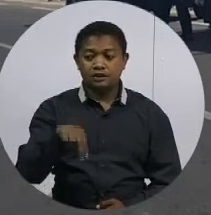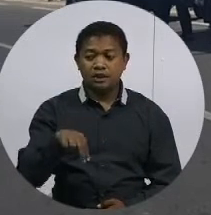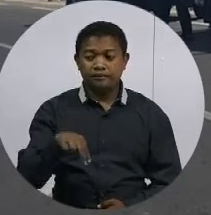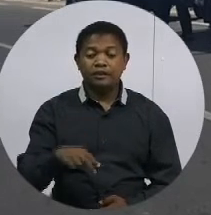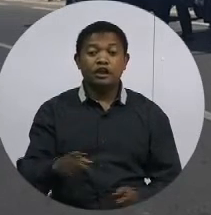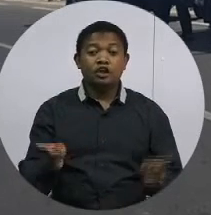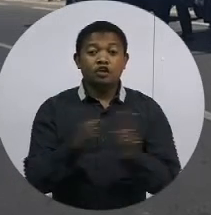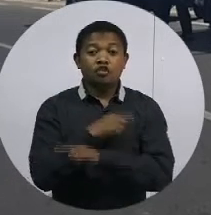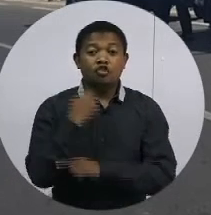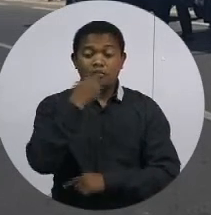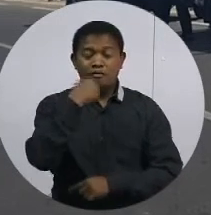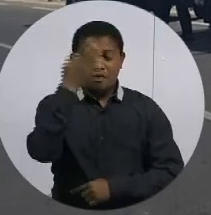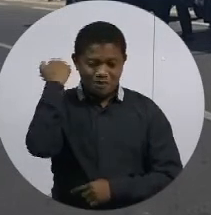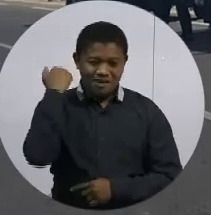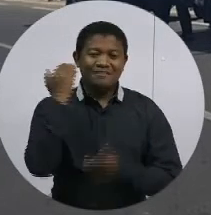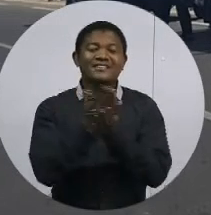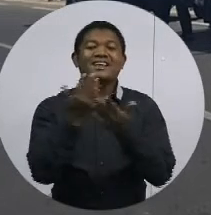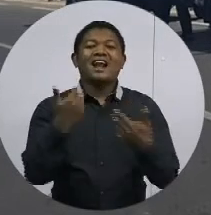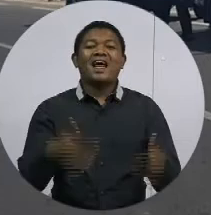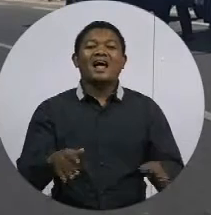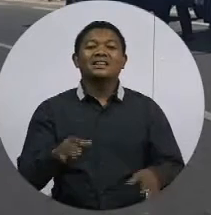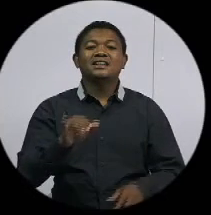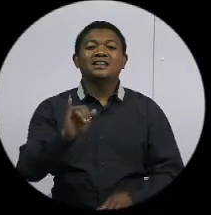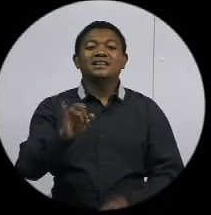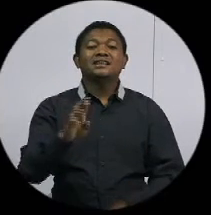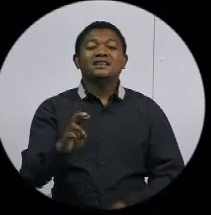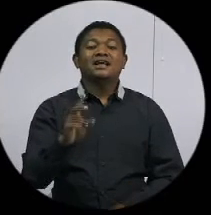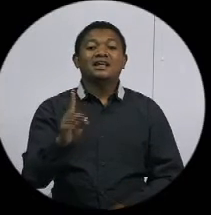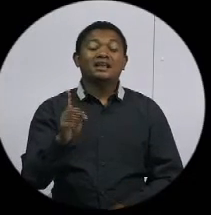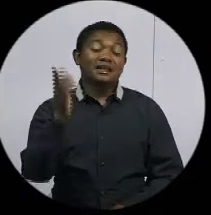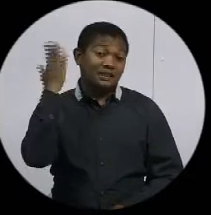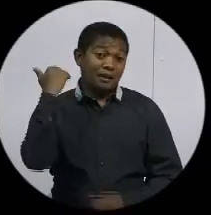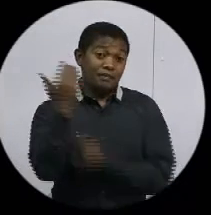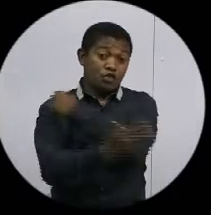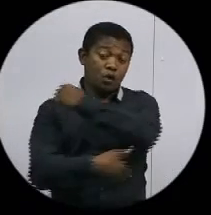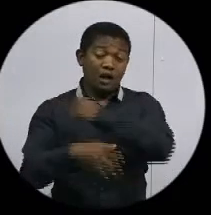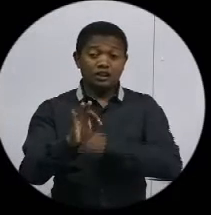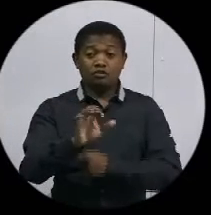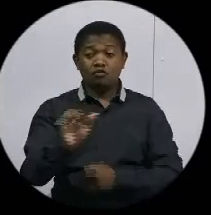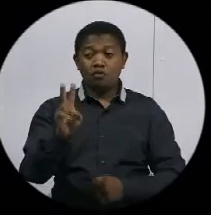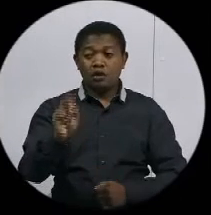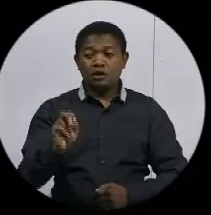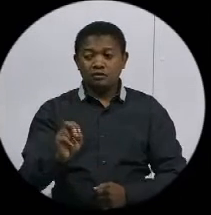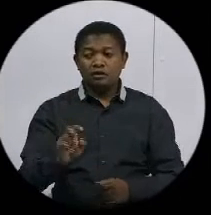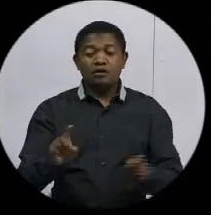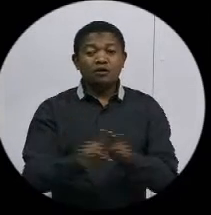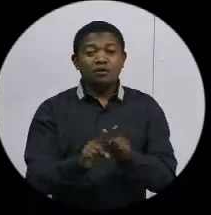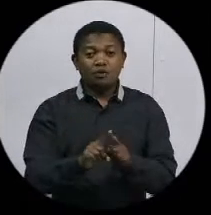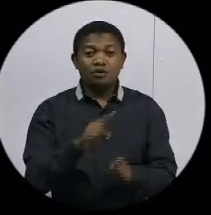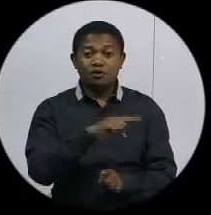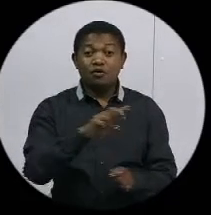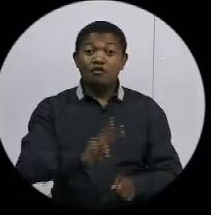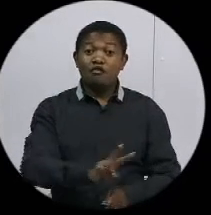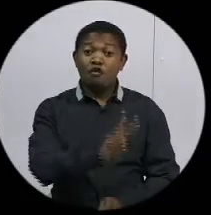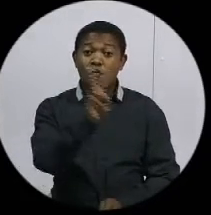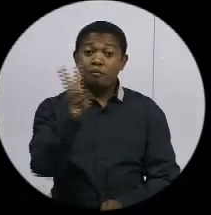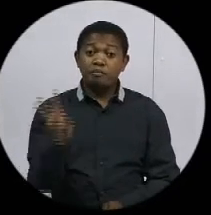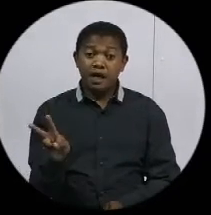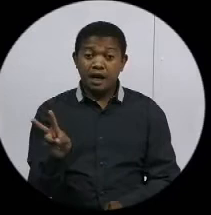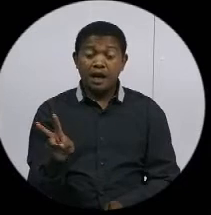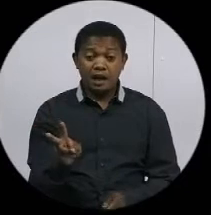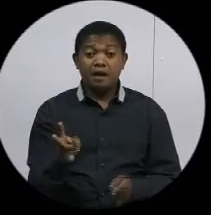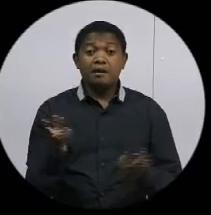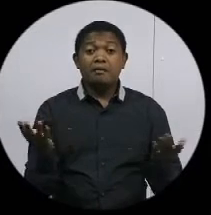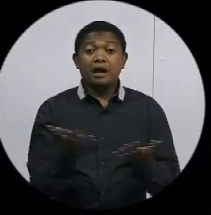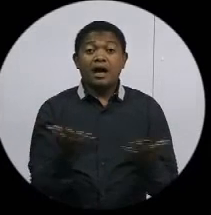anarany IRD izy tamin'ny fifidianana tamin'ny taona 2022 teo. Izy no mitarika ny commission chargée d'examiner les